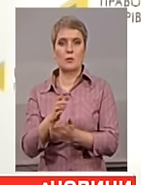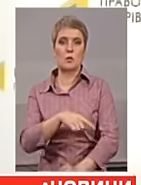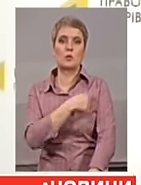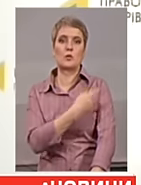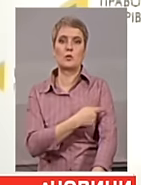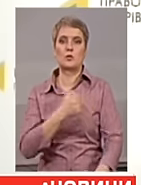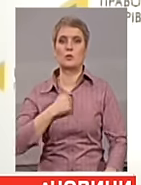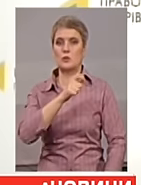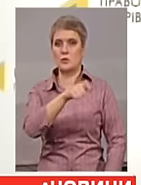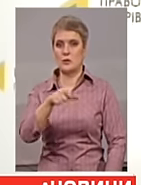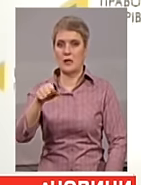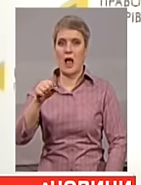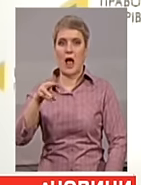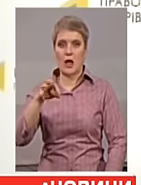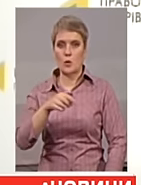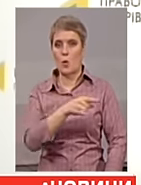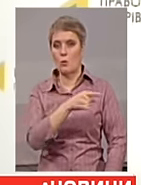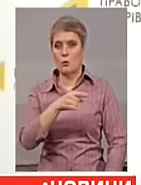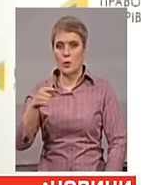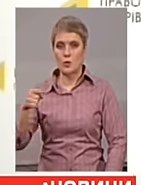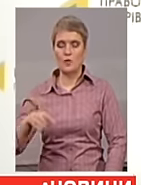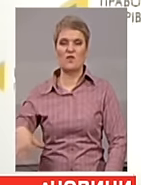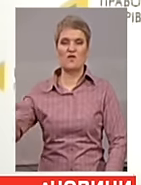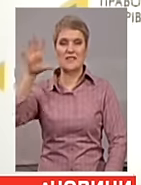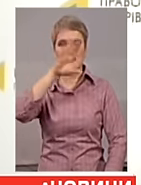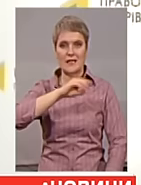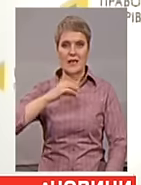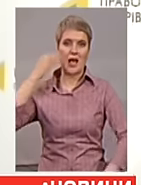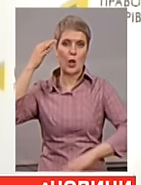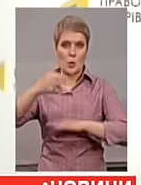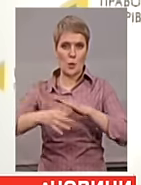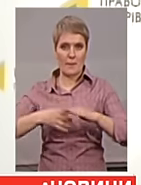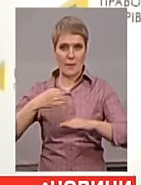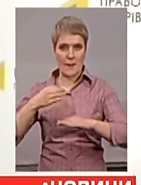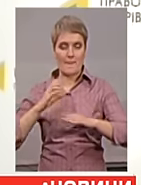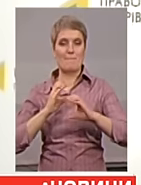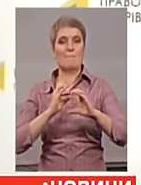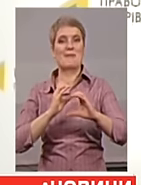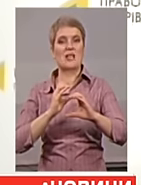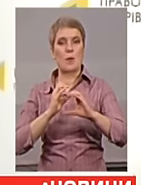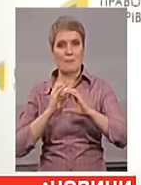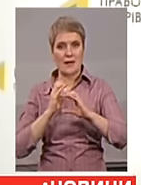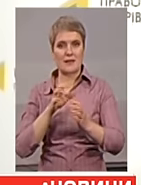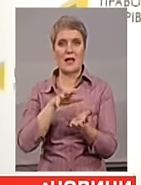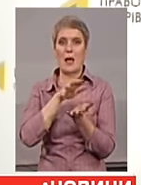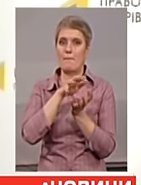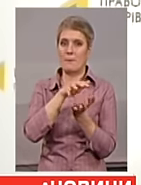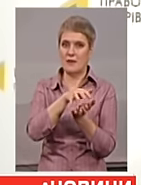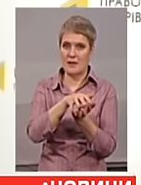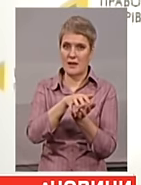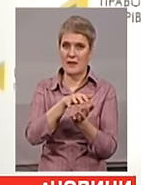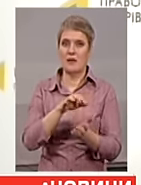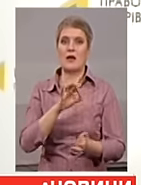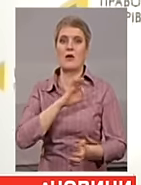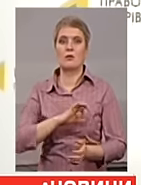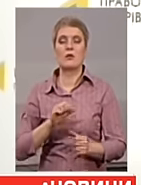антитерористичної операції впродовж усієї доби. При цьому міномети та озброєння на бронетехніці застосовував